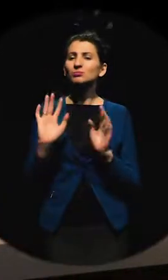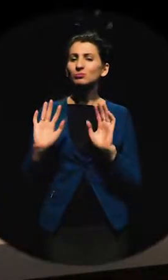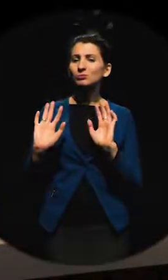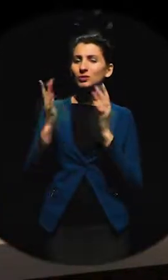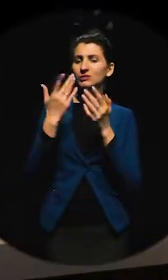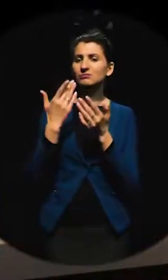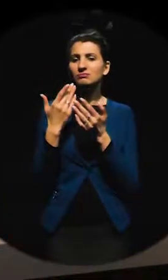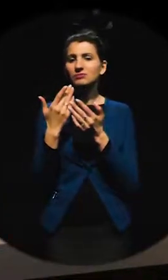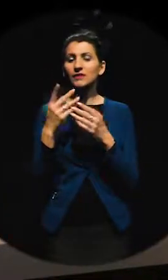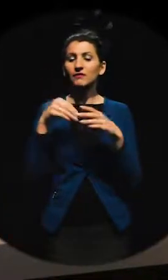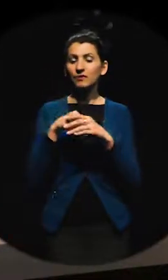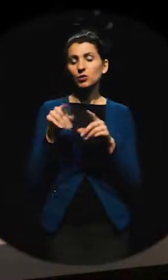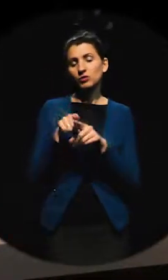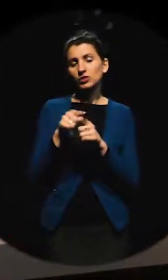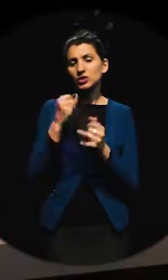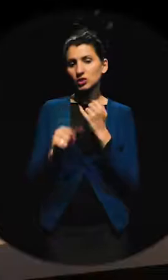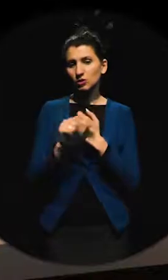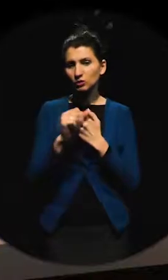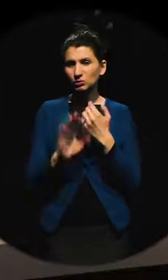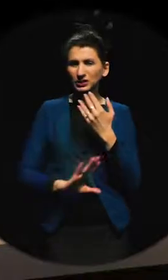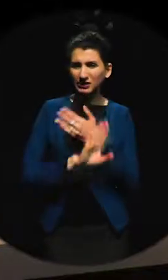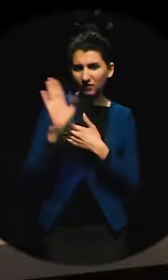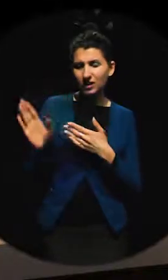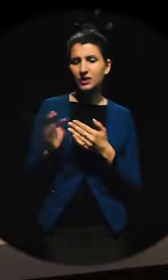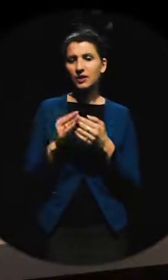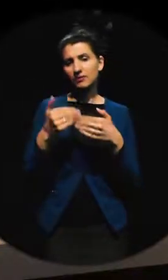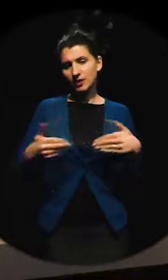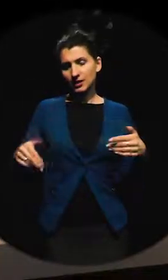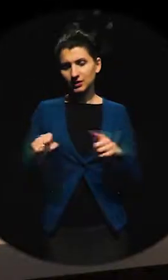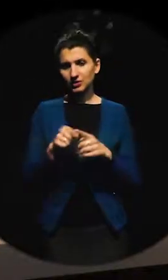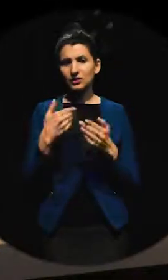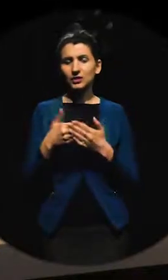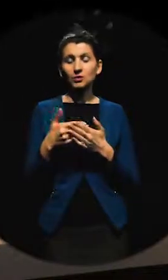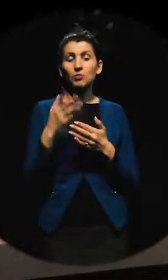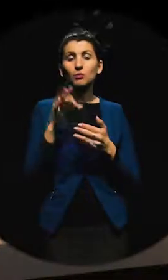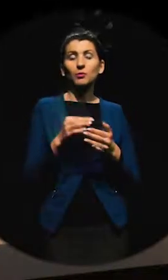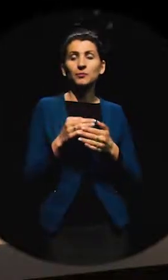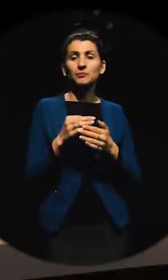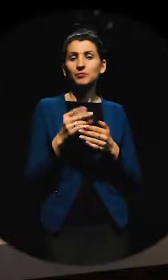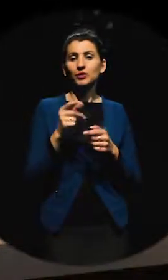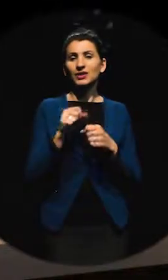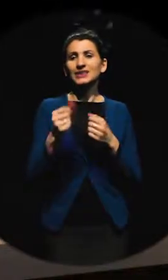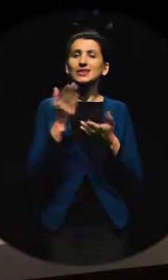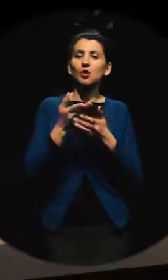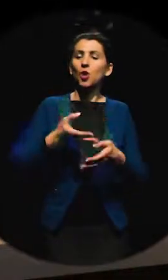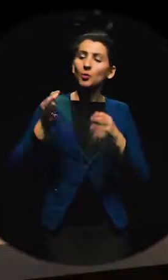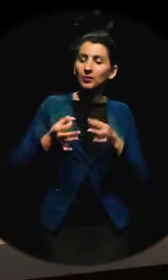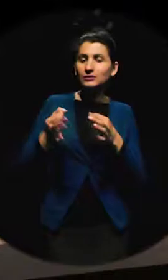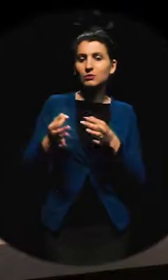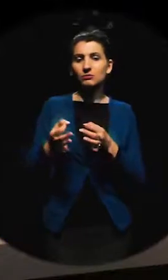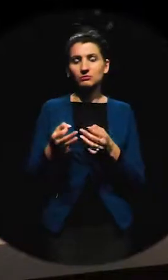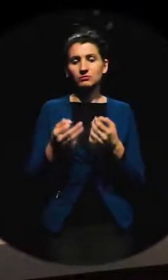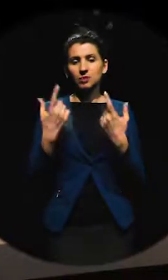także w tym charakterze performatywnym, który to zakłada nie tylko obecność, ale też taką